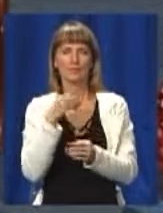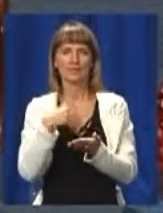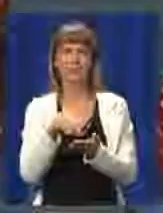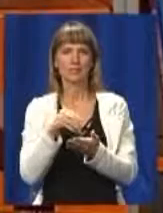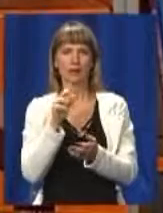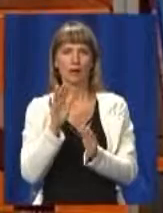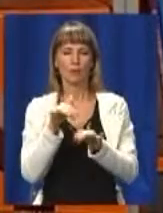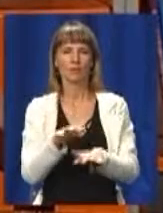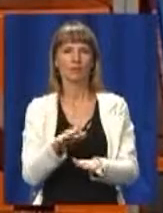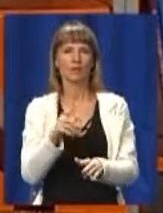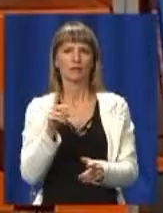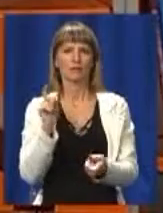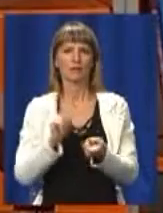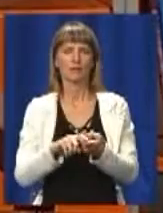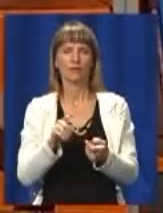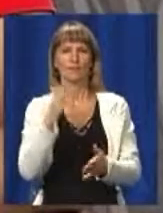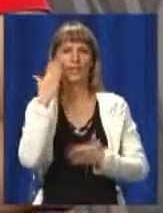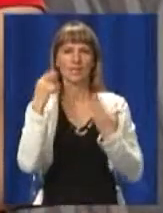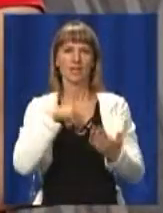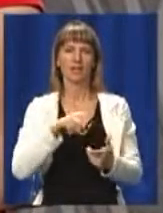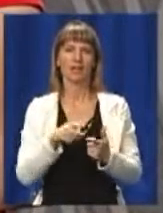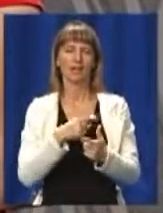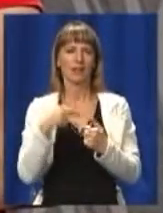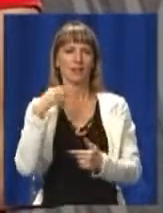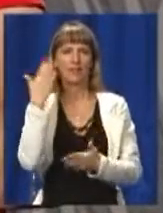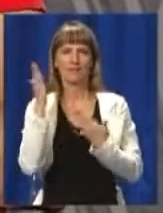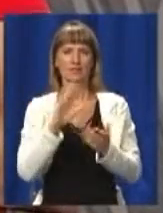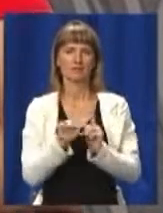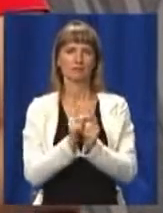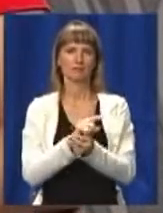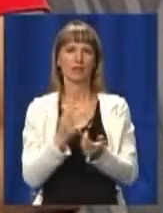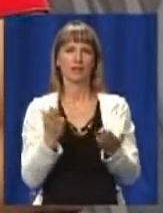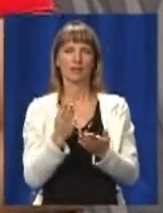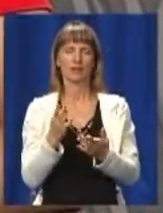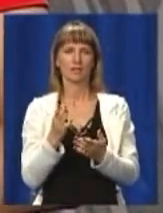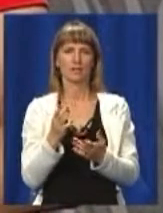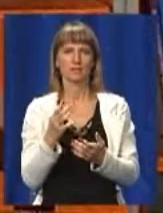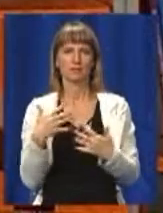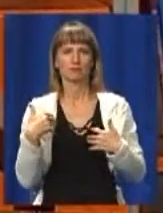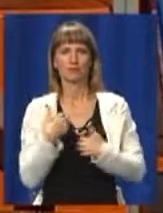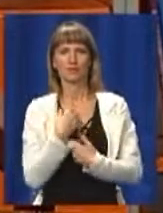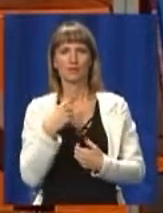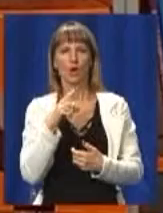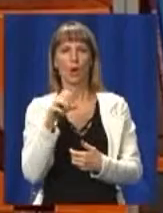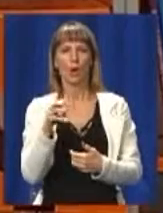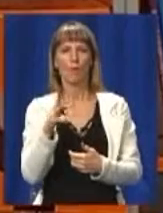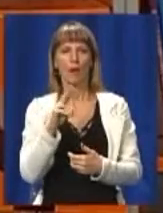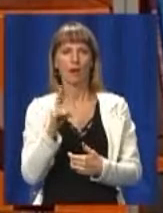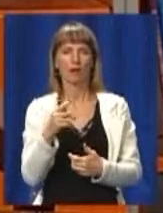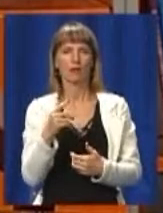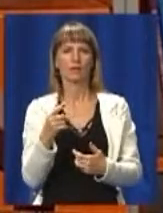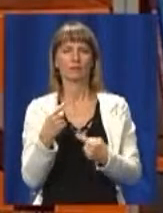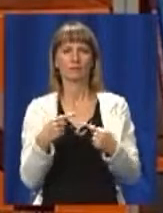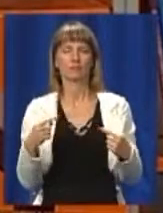йому в очі і розумієш, що від того в нього там веселий характер чи не веселий, навпаки, якийсь депресивний хом'ячок може потрапився, я не знаю, тому